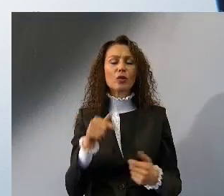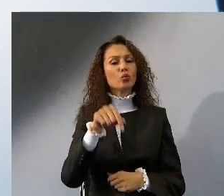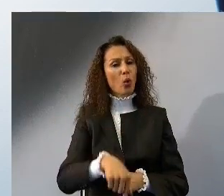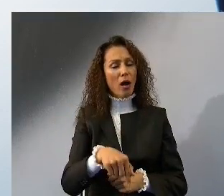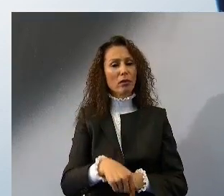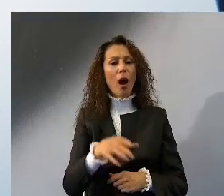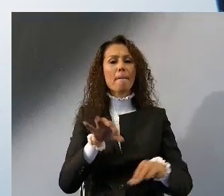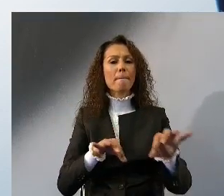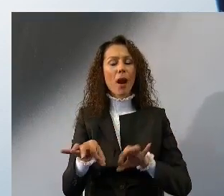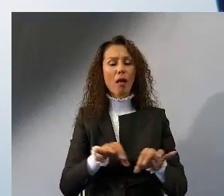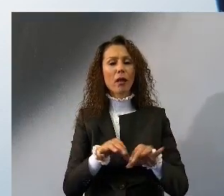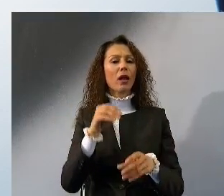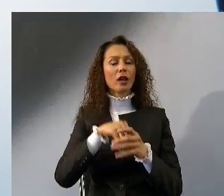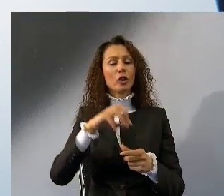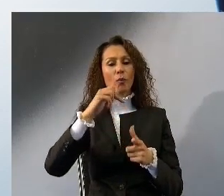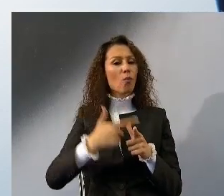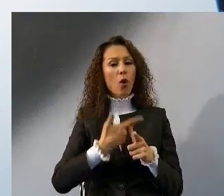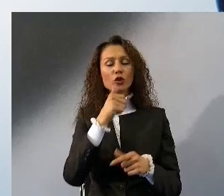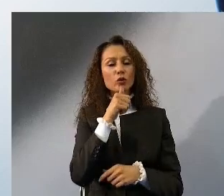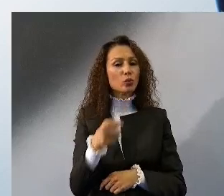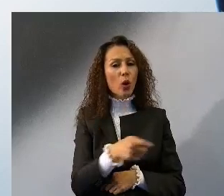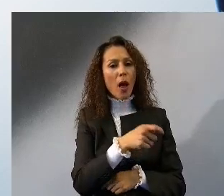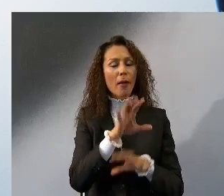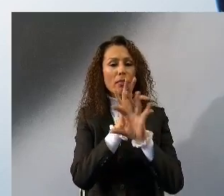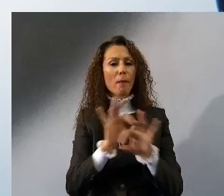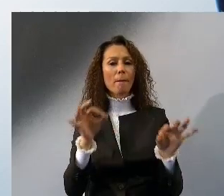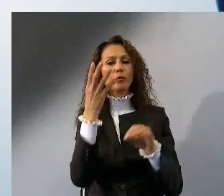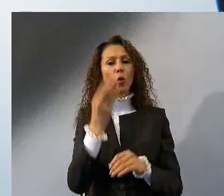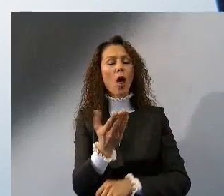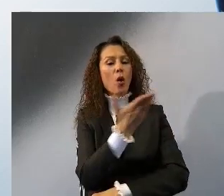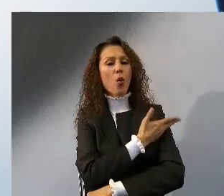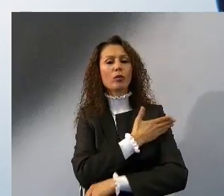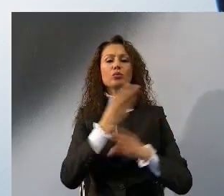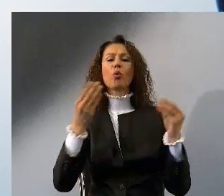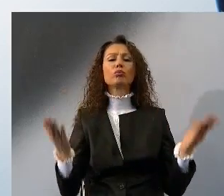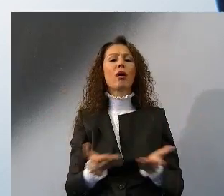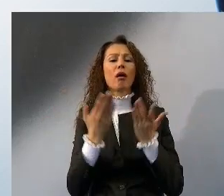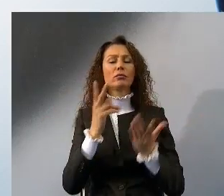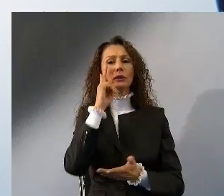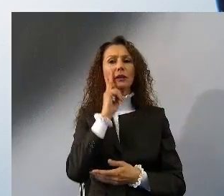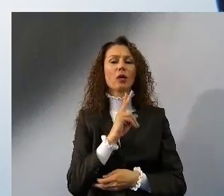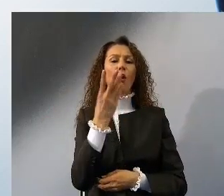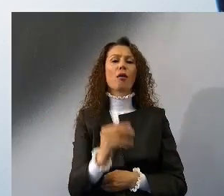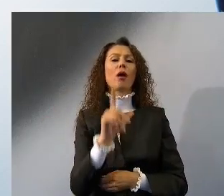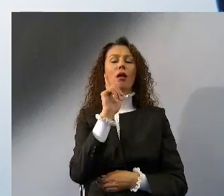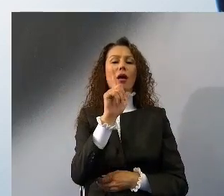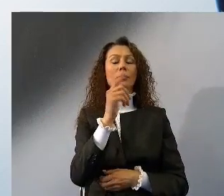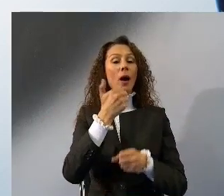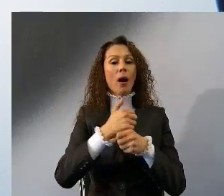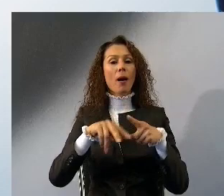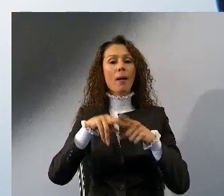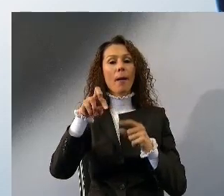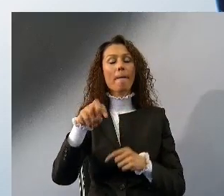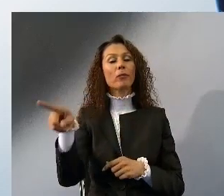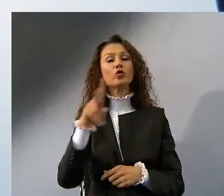anda planlanan sulama projelerinin çok büyük kısmını tamamlamış bir ülke olarak çoktan zengin olmamız gerekirdi. GAP sonucunda